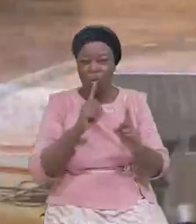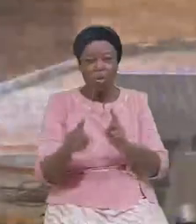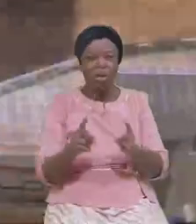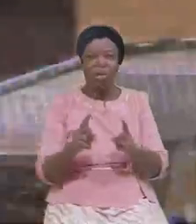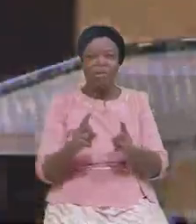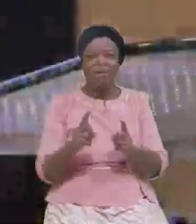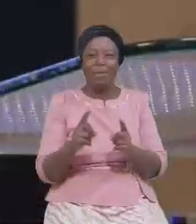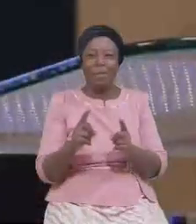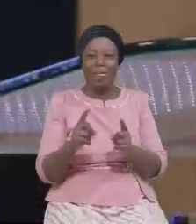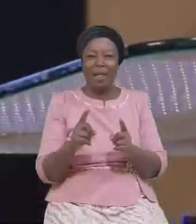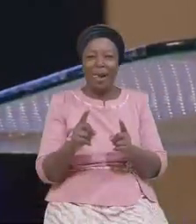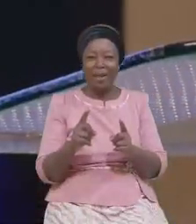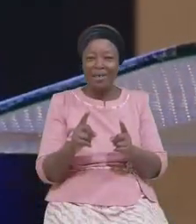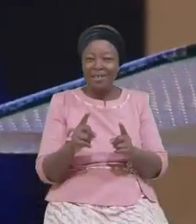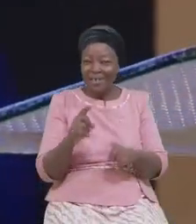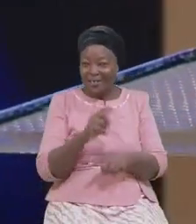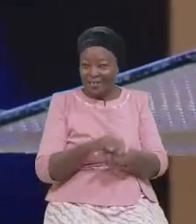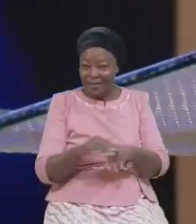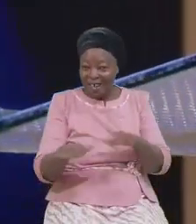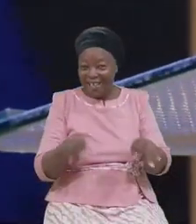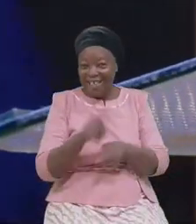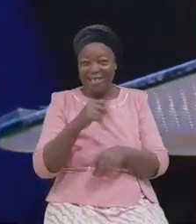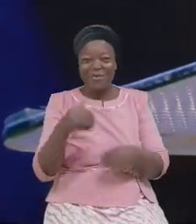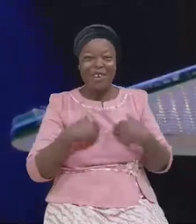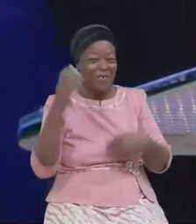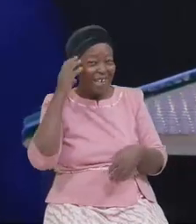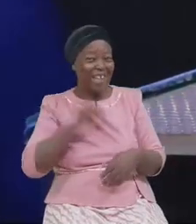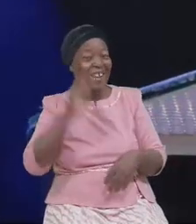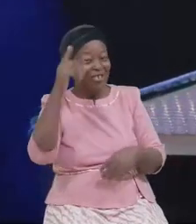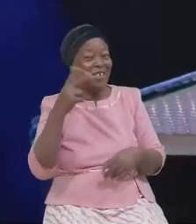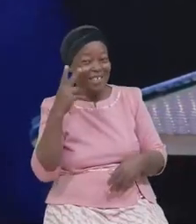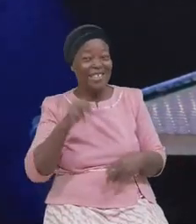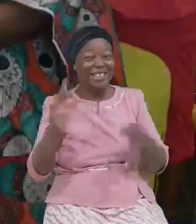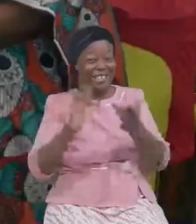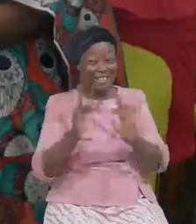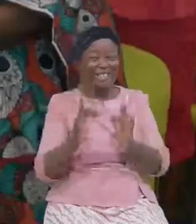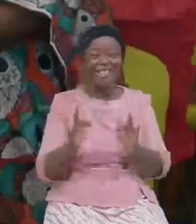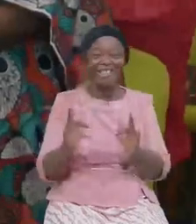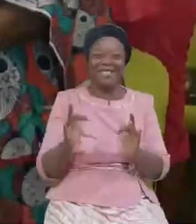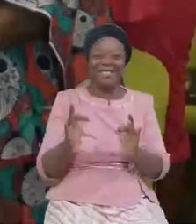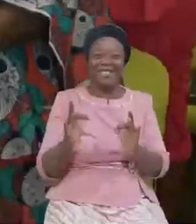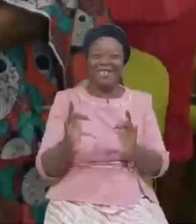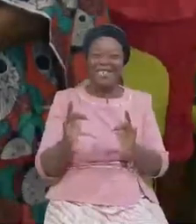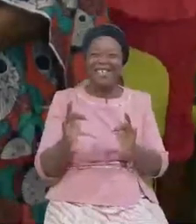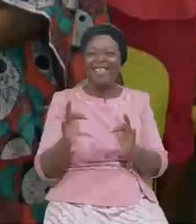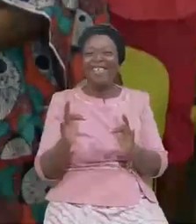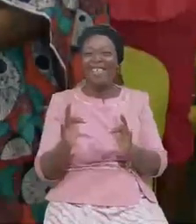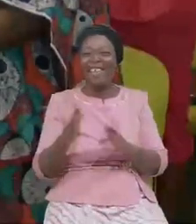Il ne faut pas faire comme si vous avez entendu, parce que je sais que vous avez vu ça en ligne. Et nous avions